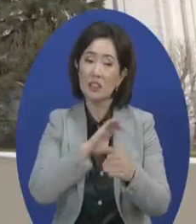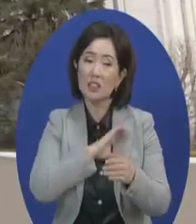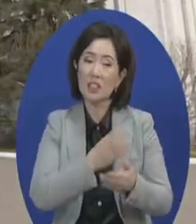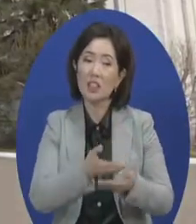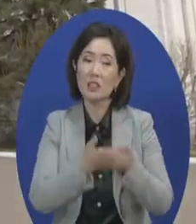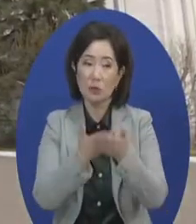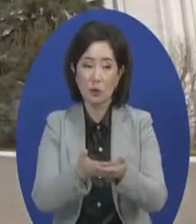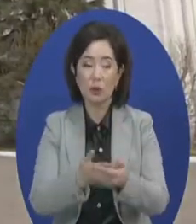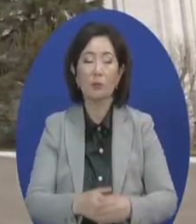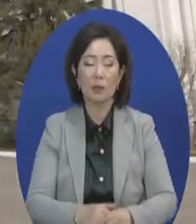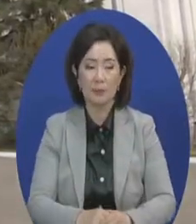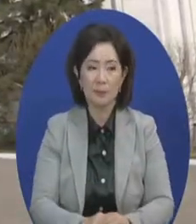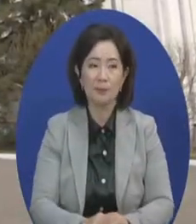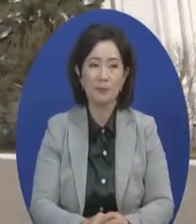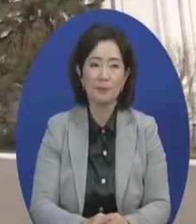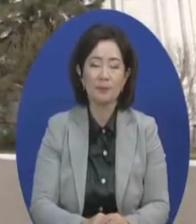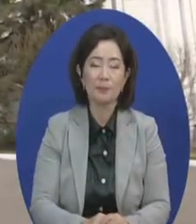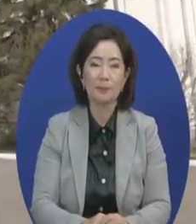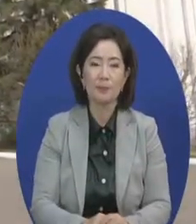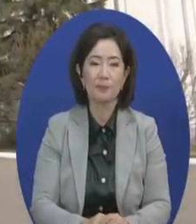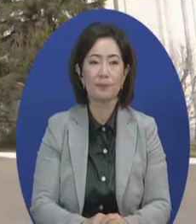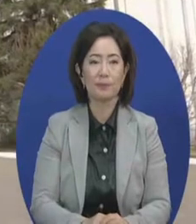байна.